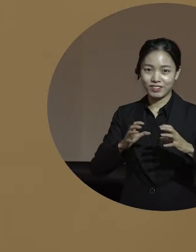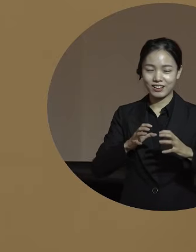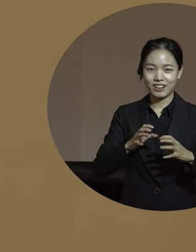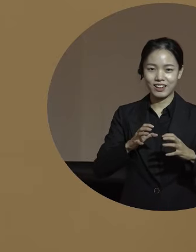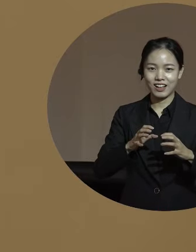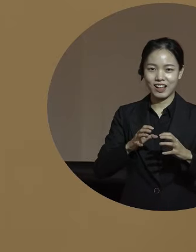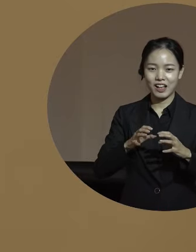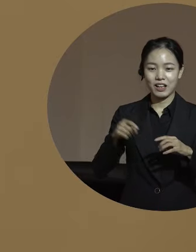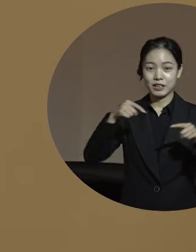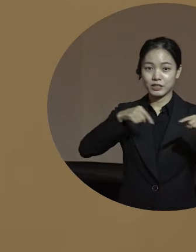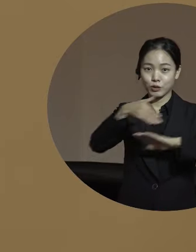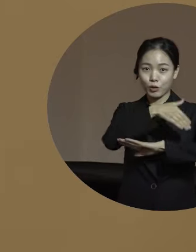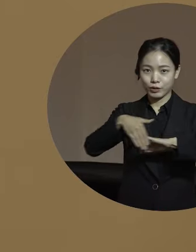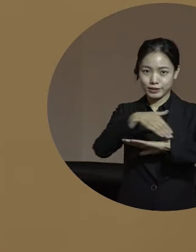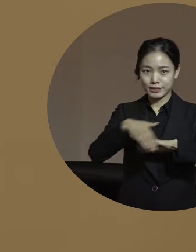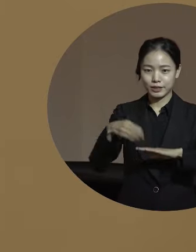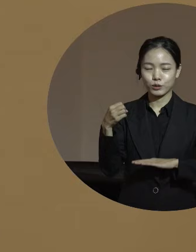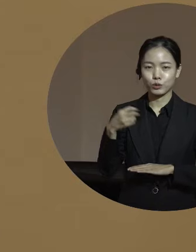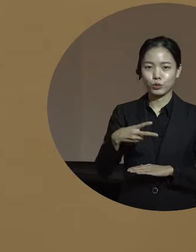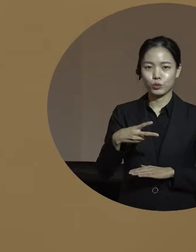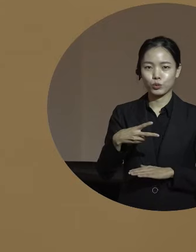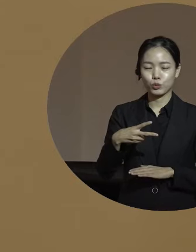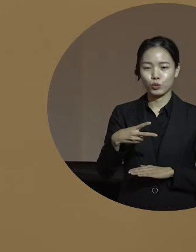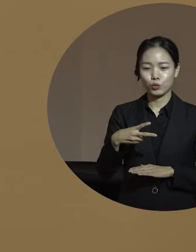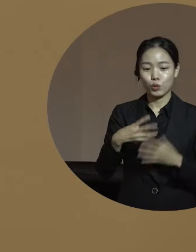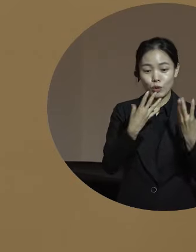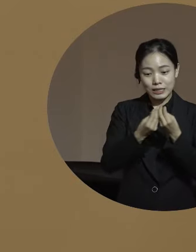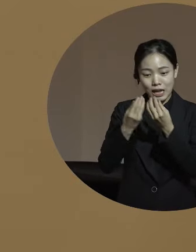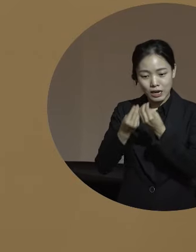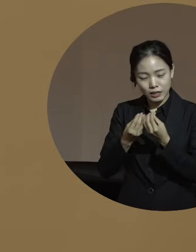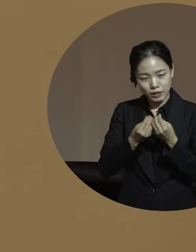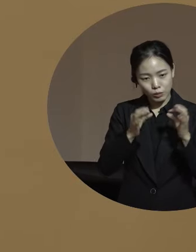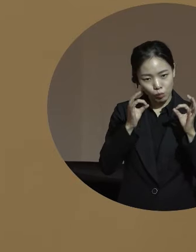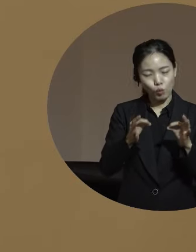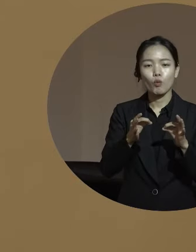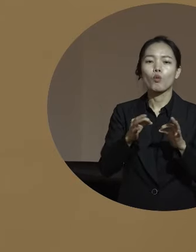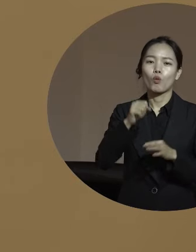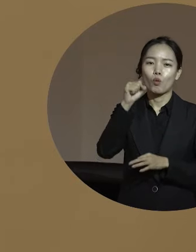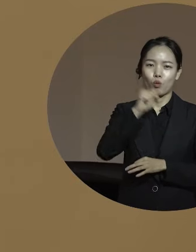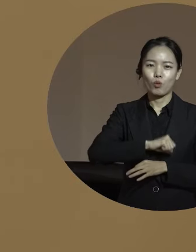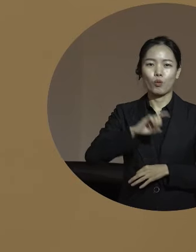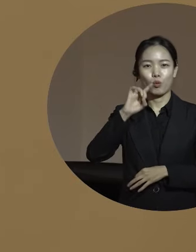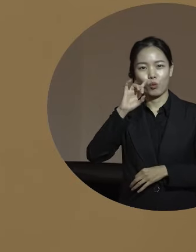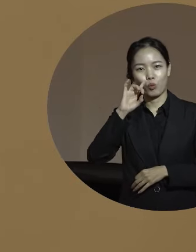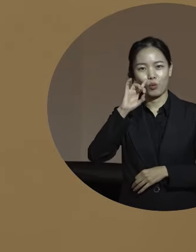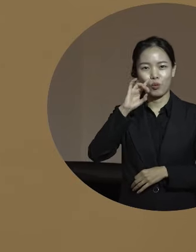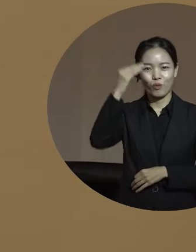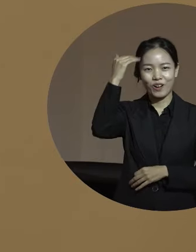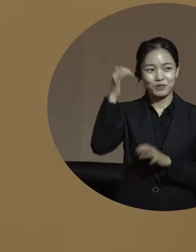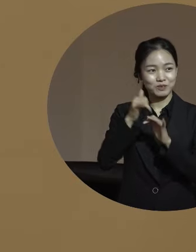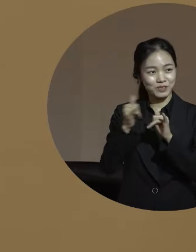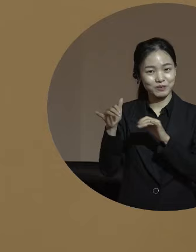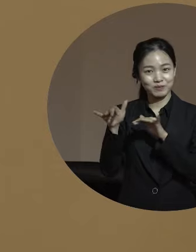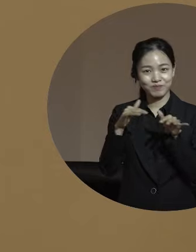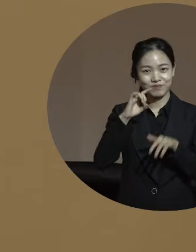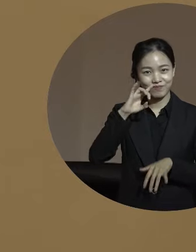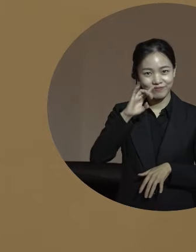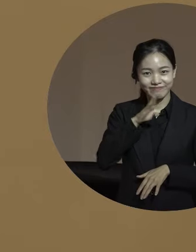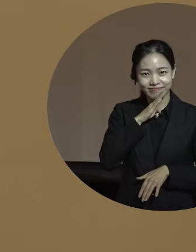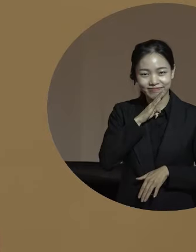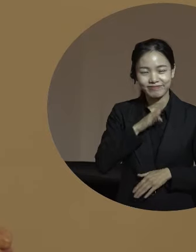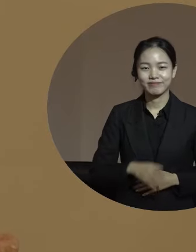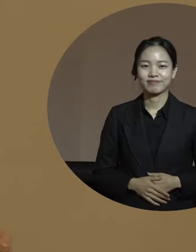국가의 뭐 정책이라든지 또는 현장 사례는 한국에서도 굉장히 좀 관심을 많이 갖고 있는 그런 이제